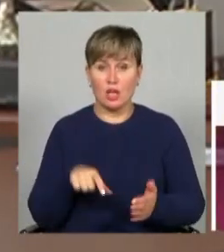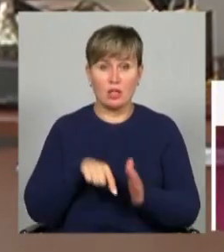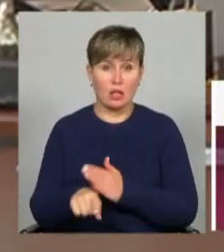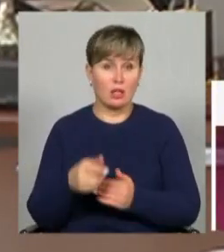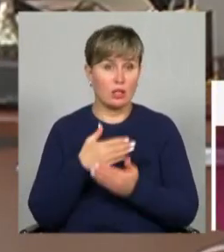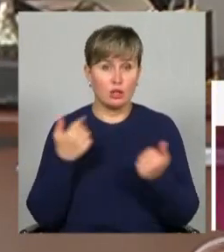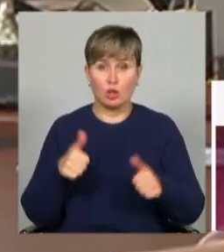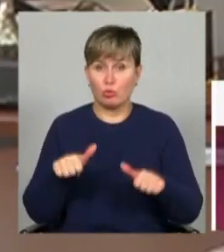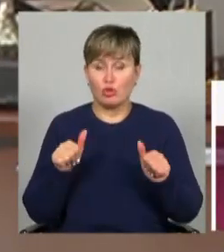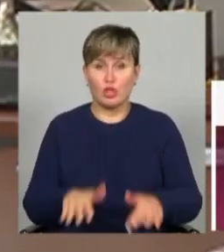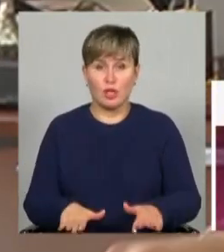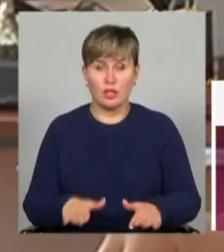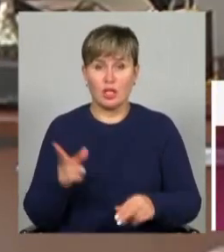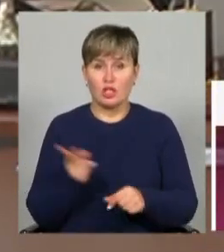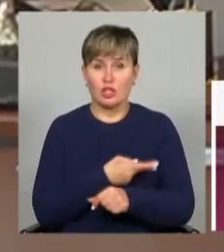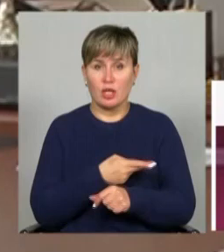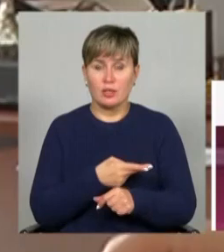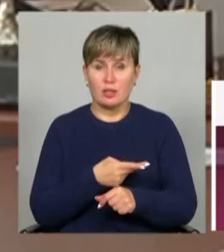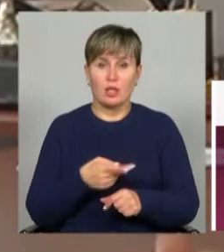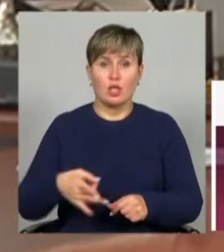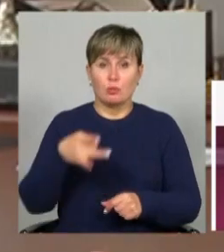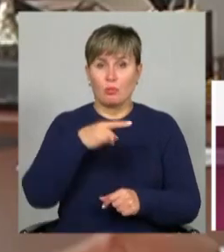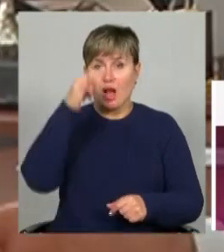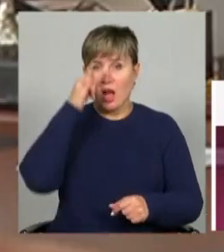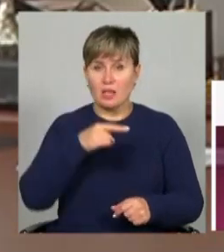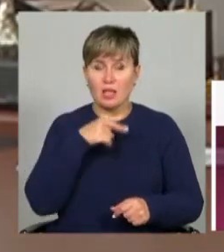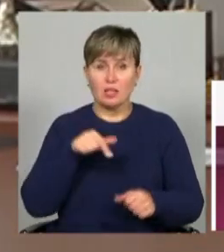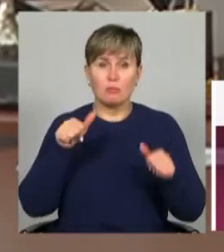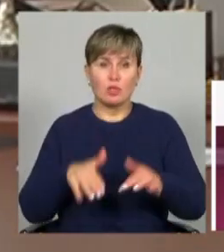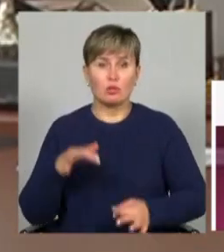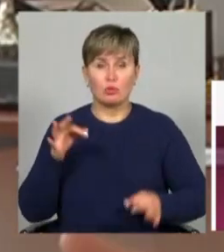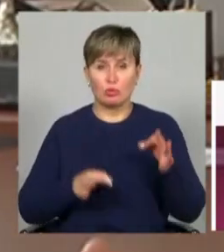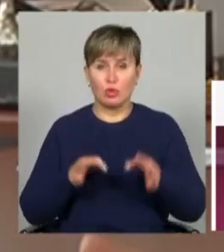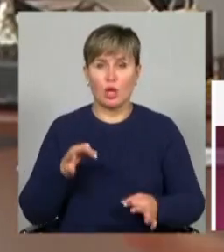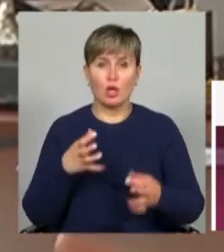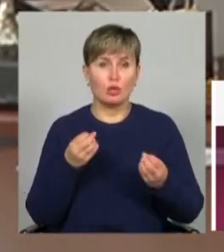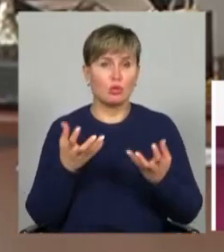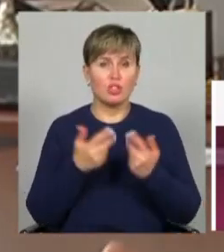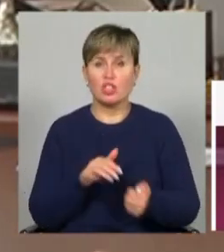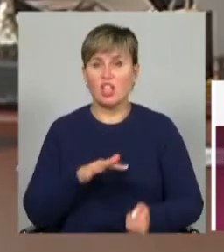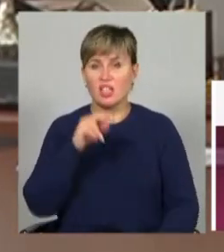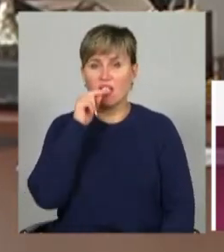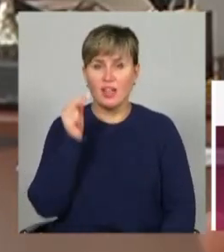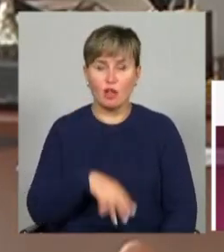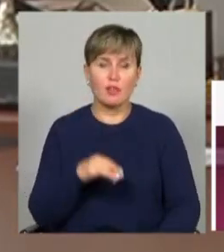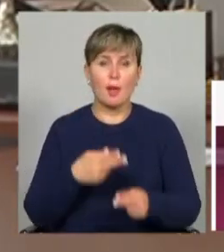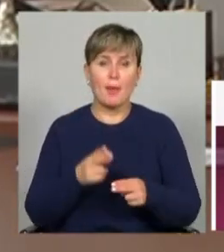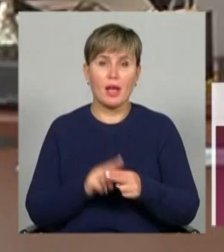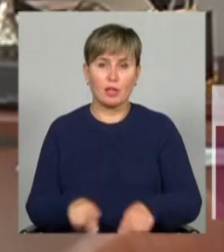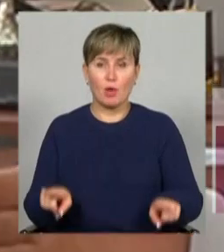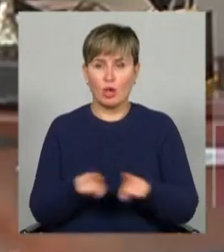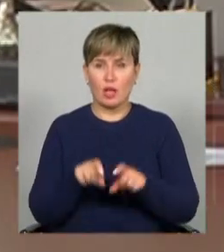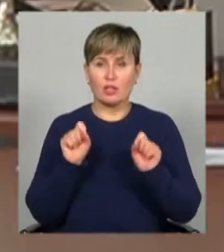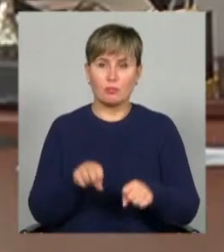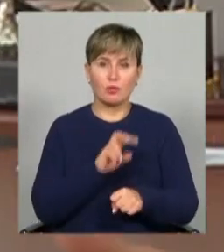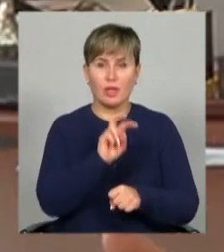вышел приговор, решение Республики Казахстан, приговор суда, он еще не считается виновным. Поэтому он также может ходить